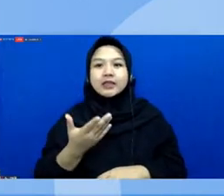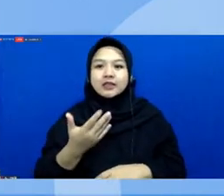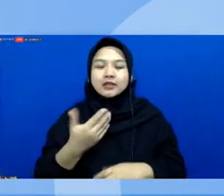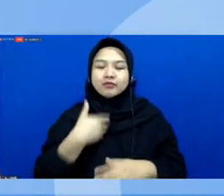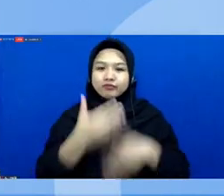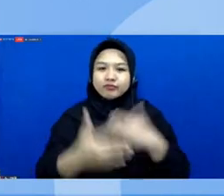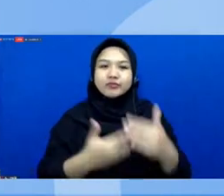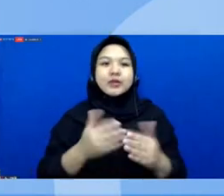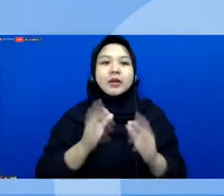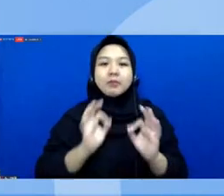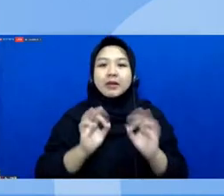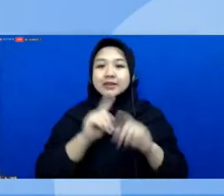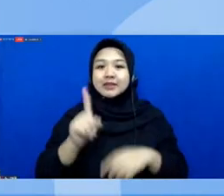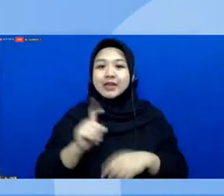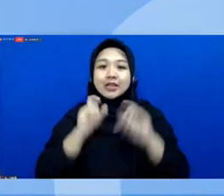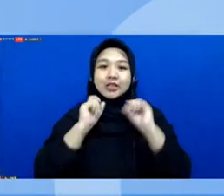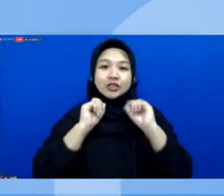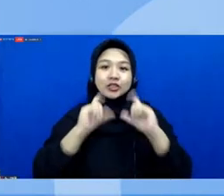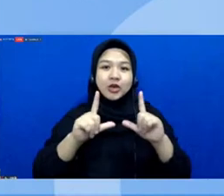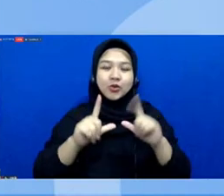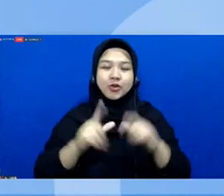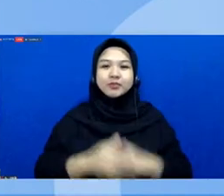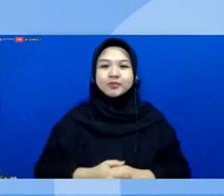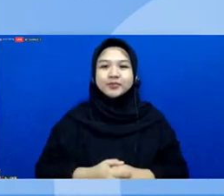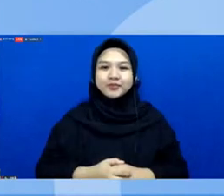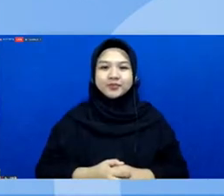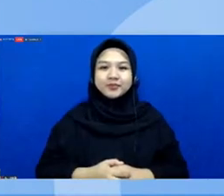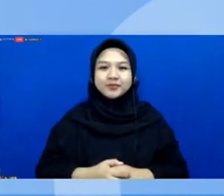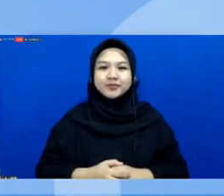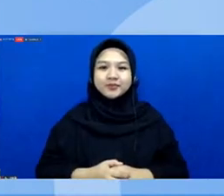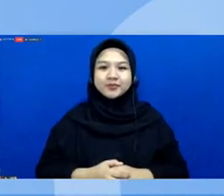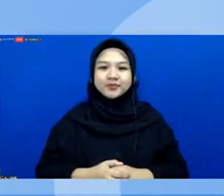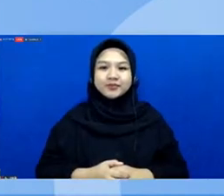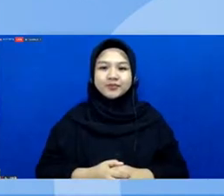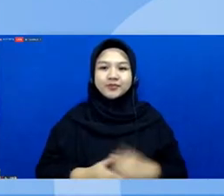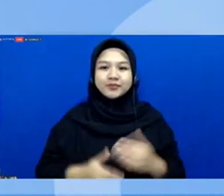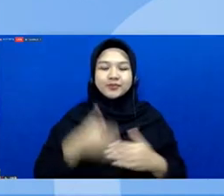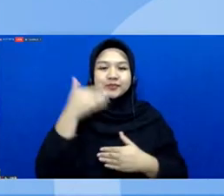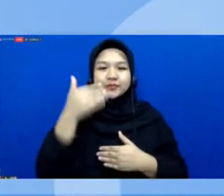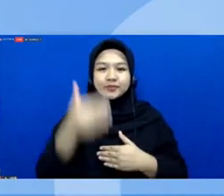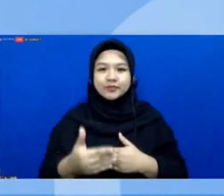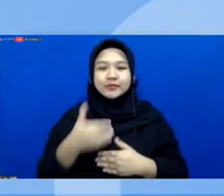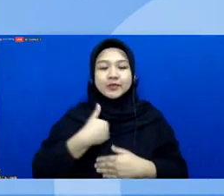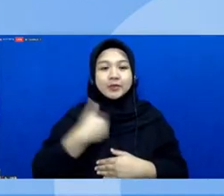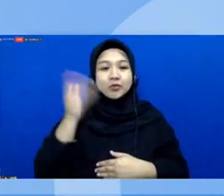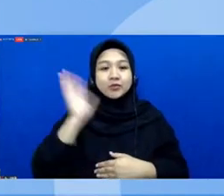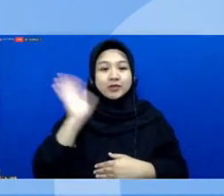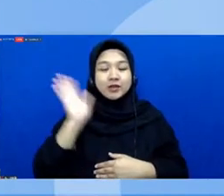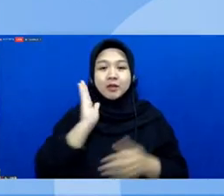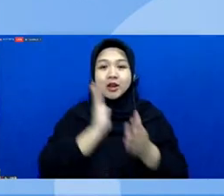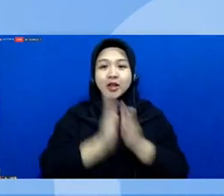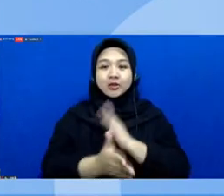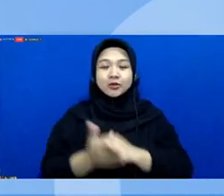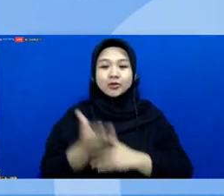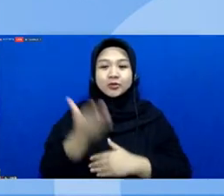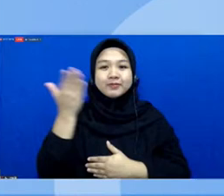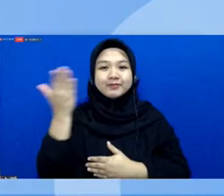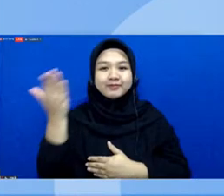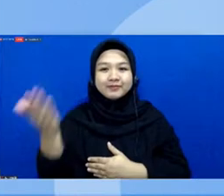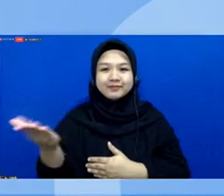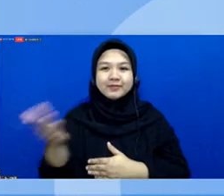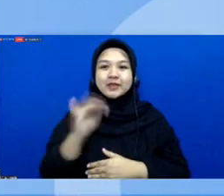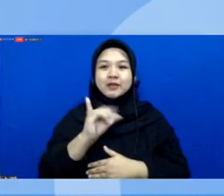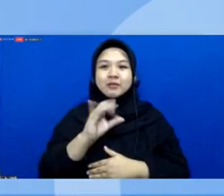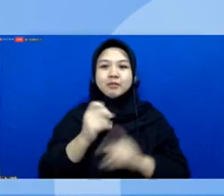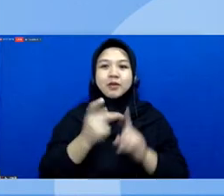pada sesi tanya jawab di sesinya Mbak Yohana Margareta. Selanjutnya saya akan sapa langsung dan saya akan berikan tongkat estafet kepada Mbak